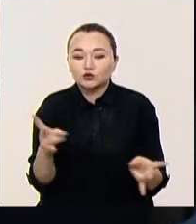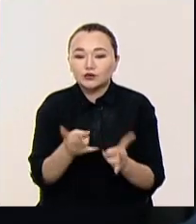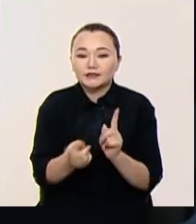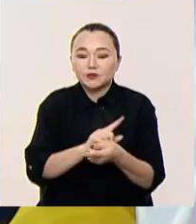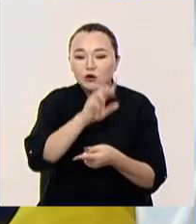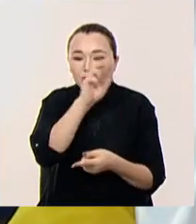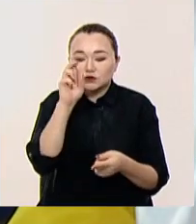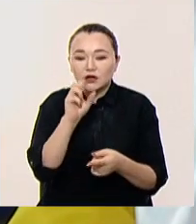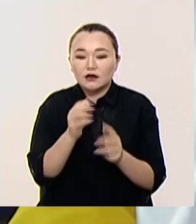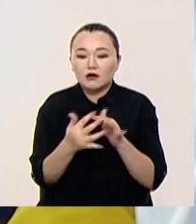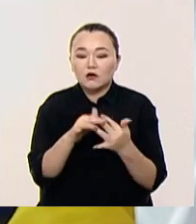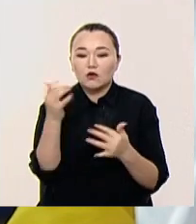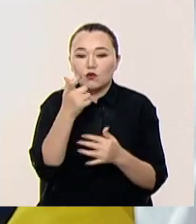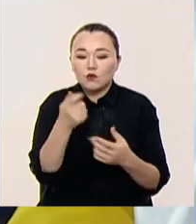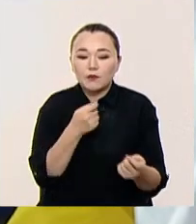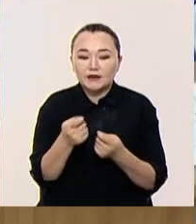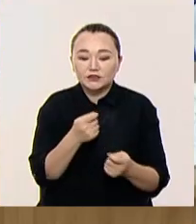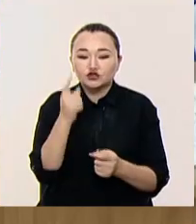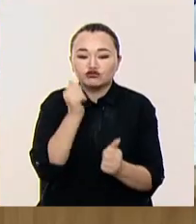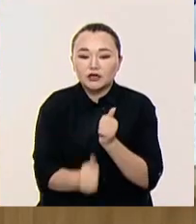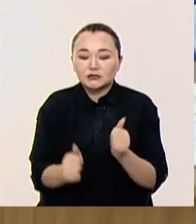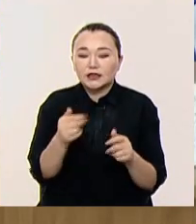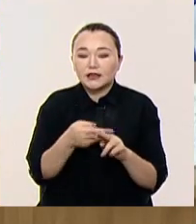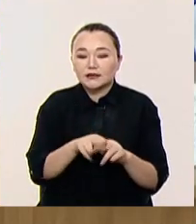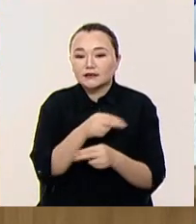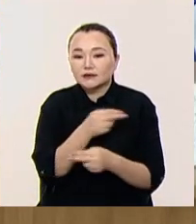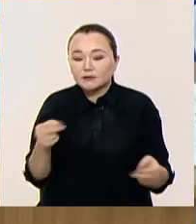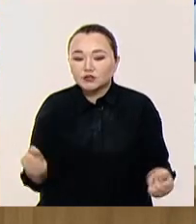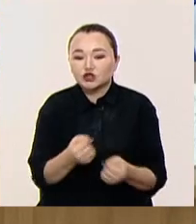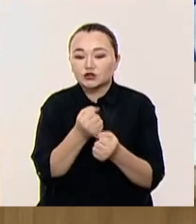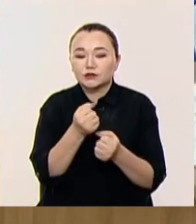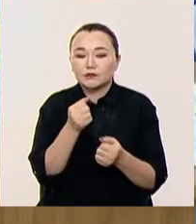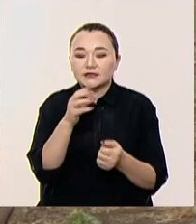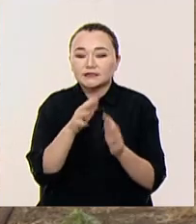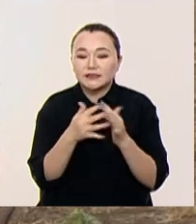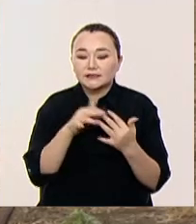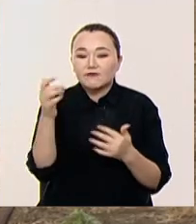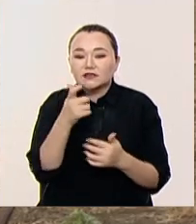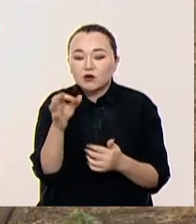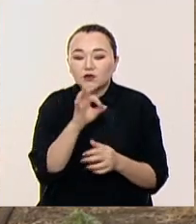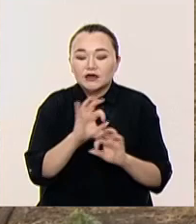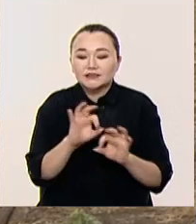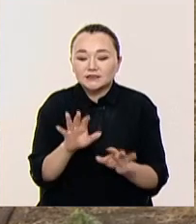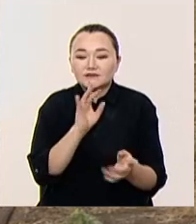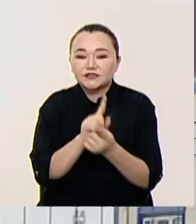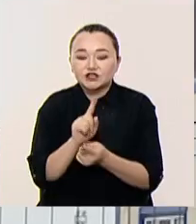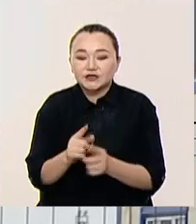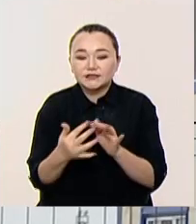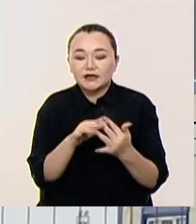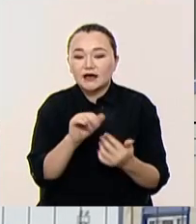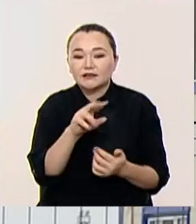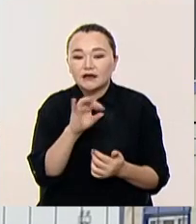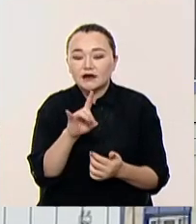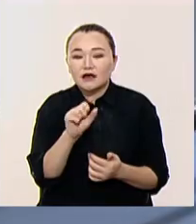изменить государственную аграрную политику в частности систему субсидирования сельского хозяйства об этом Он рассказал на встрече в селе